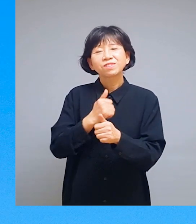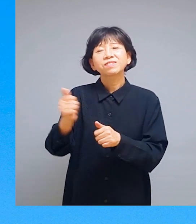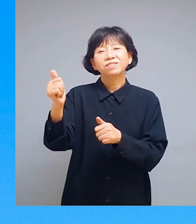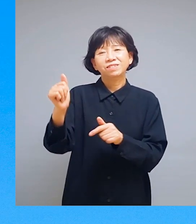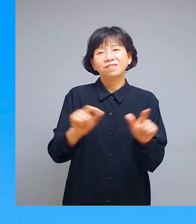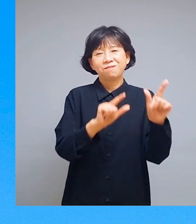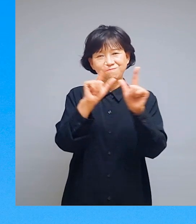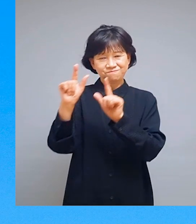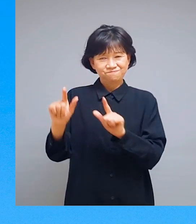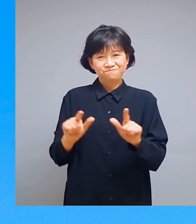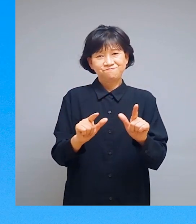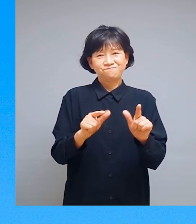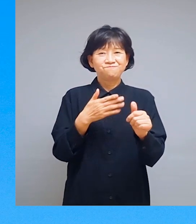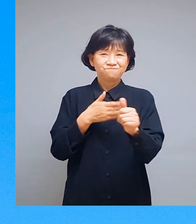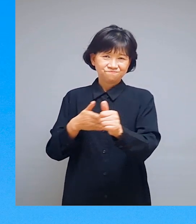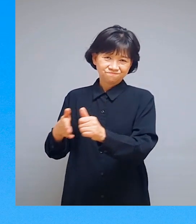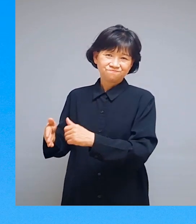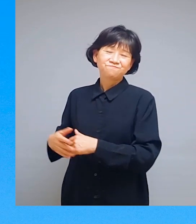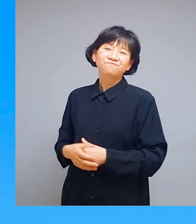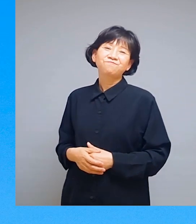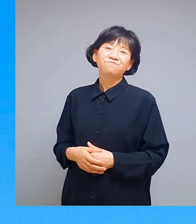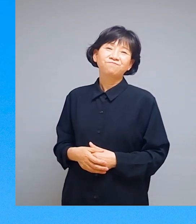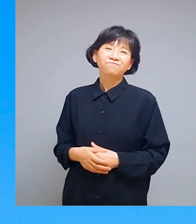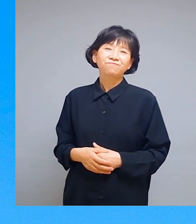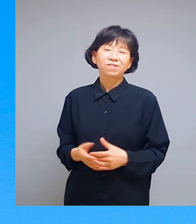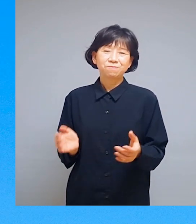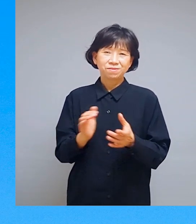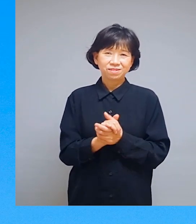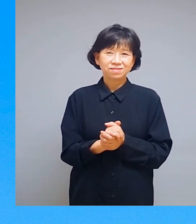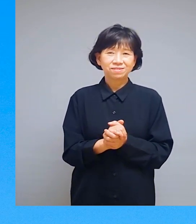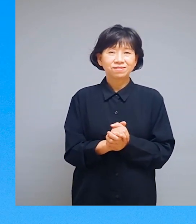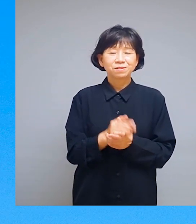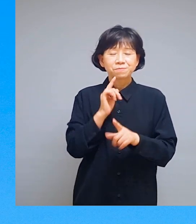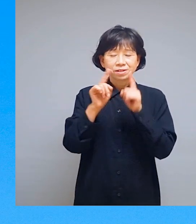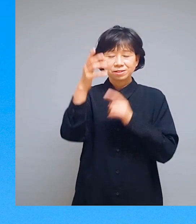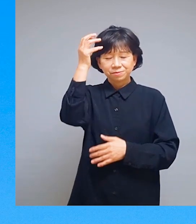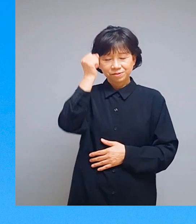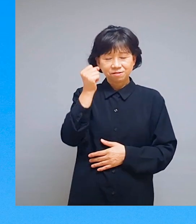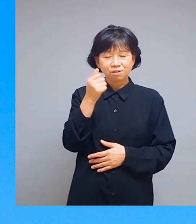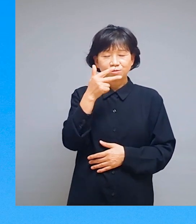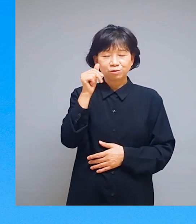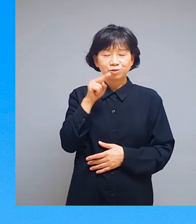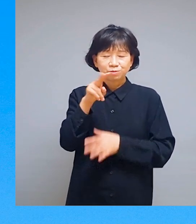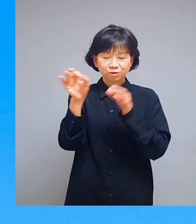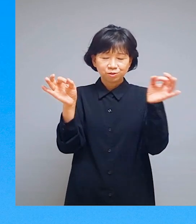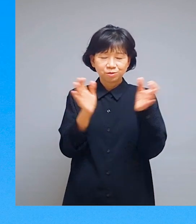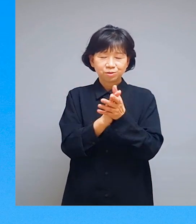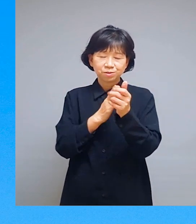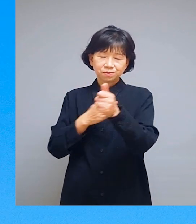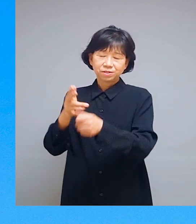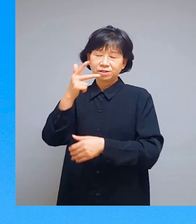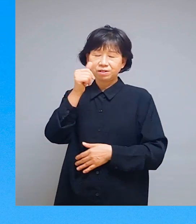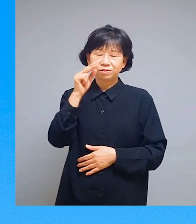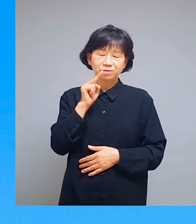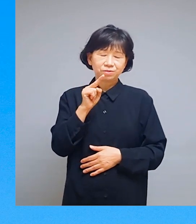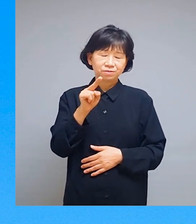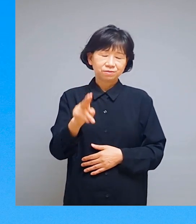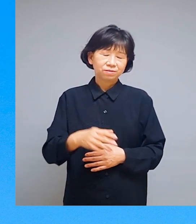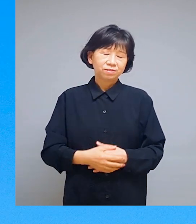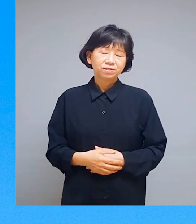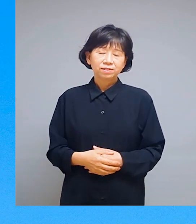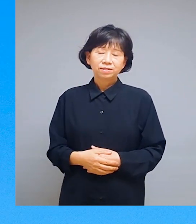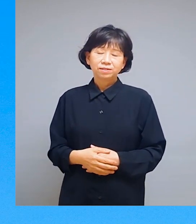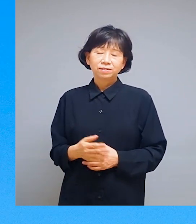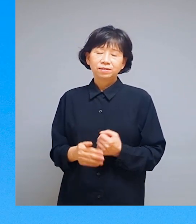신앙으로 살아가실 수 있기를 바랍니다. 아멘. 오늘 말씀 생각하면서 우리 주여 한번 부르짖고 기도합니다.